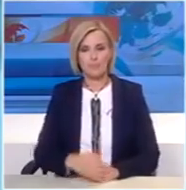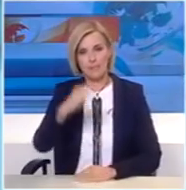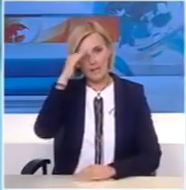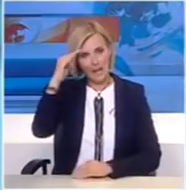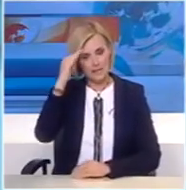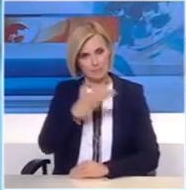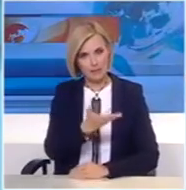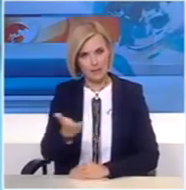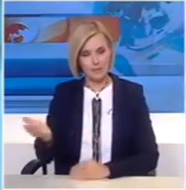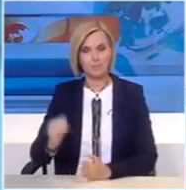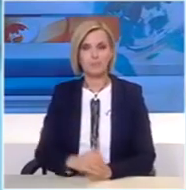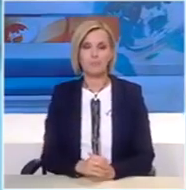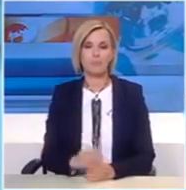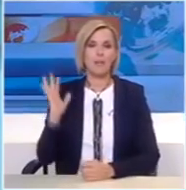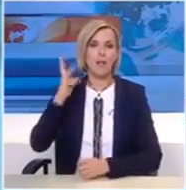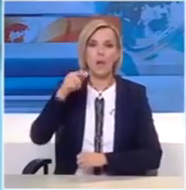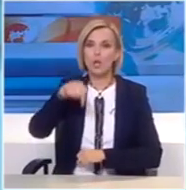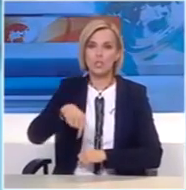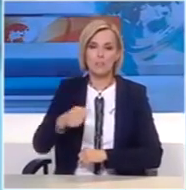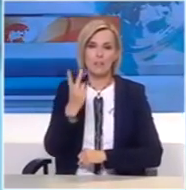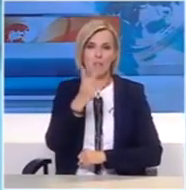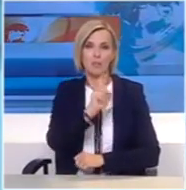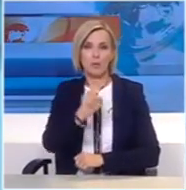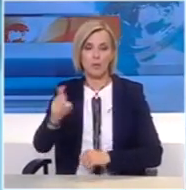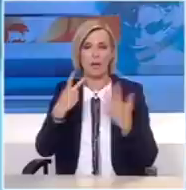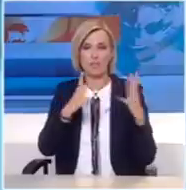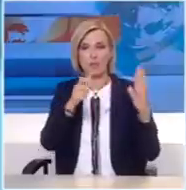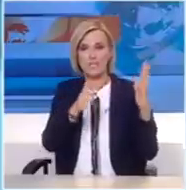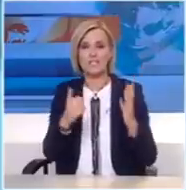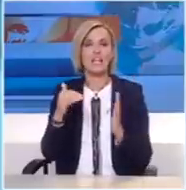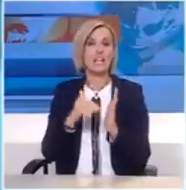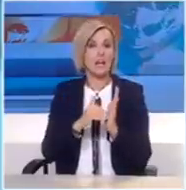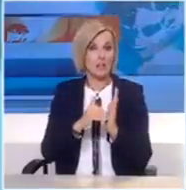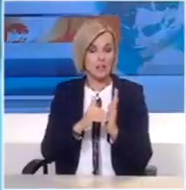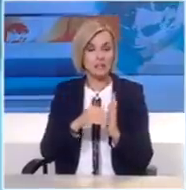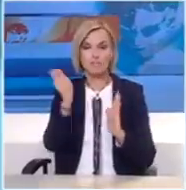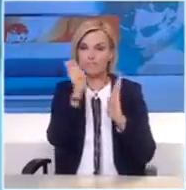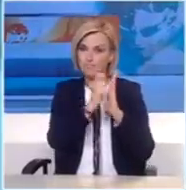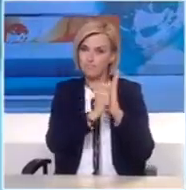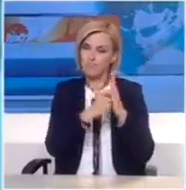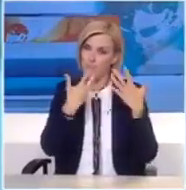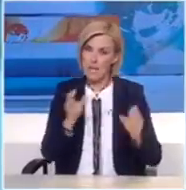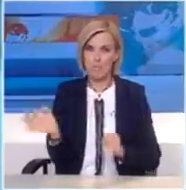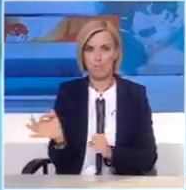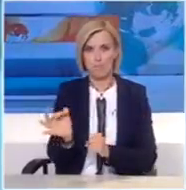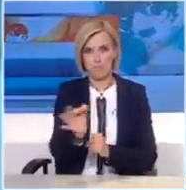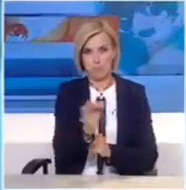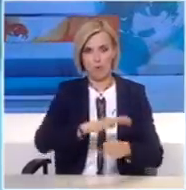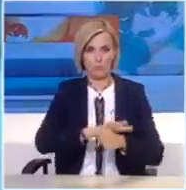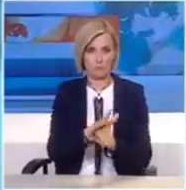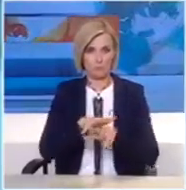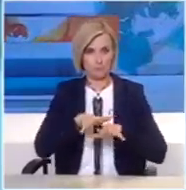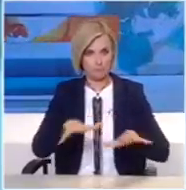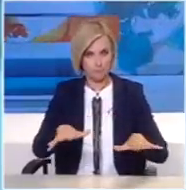Καλησπέρα σας. Έως σήμερα περισσότερα από 2.760.000 καταγεγραμμένα κρούσματα του νέου